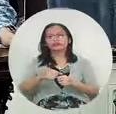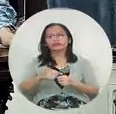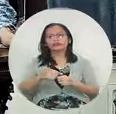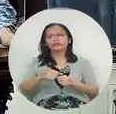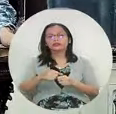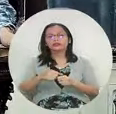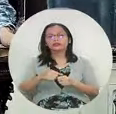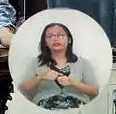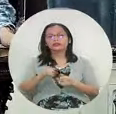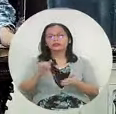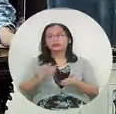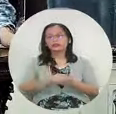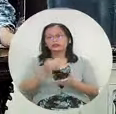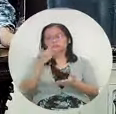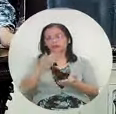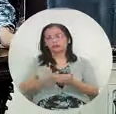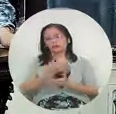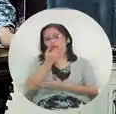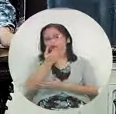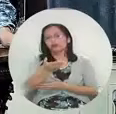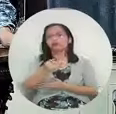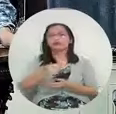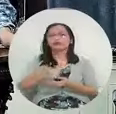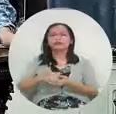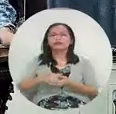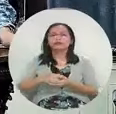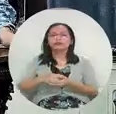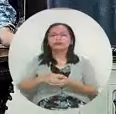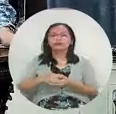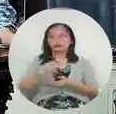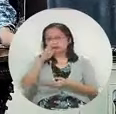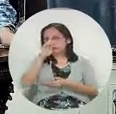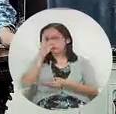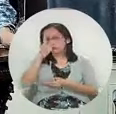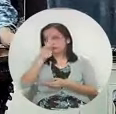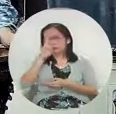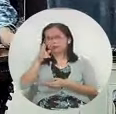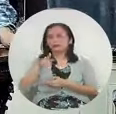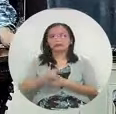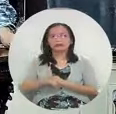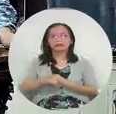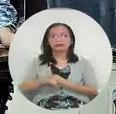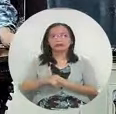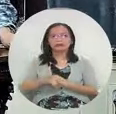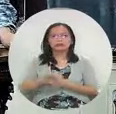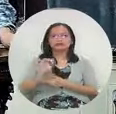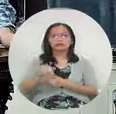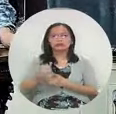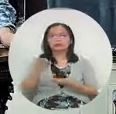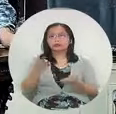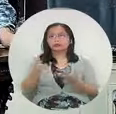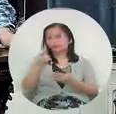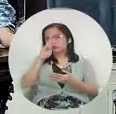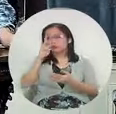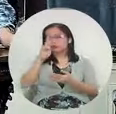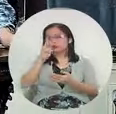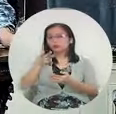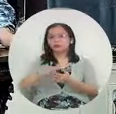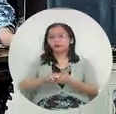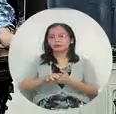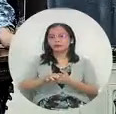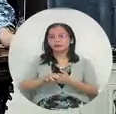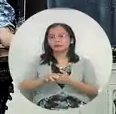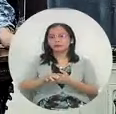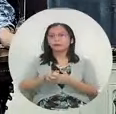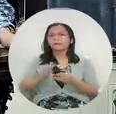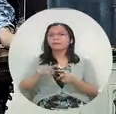Yeah, guwapo mong good pastor. Yeah, kung ano kong guwapo, dili man luwas, mag-pray ko nga maluwas